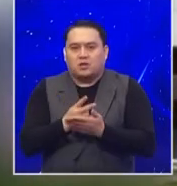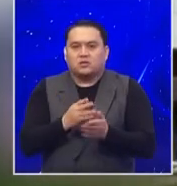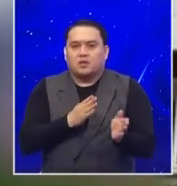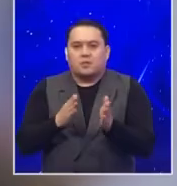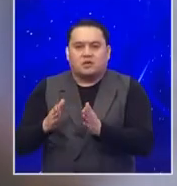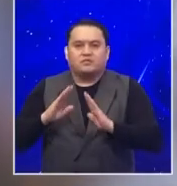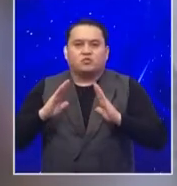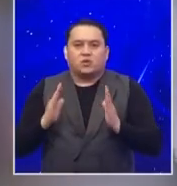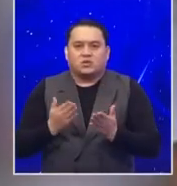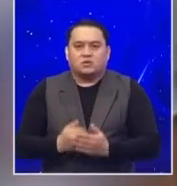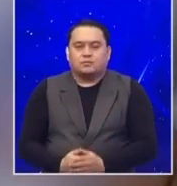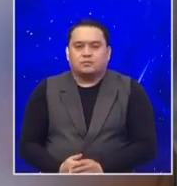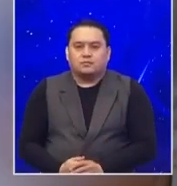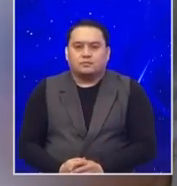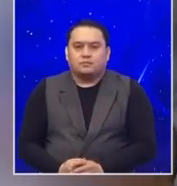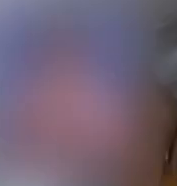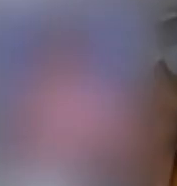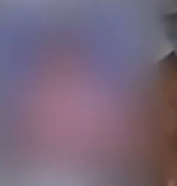стабильной ситуации.